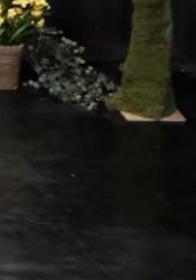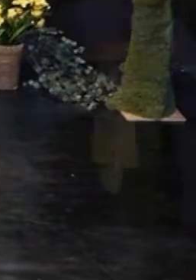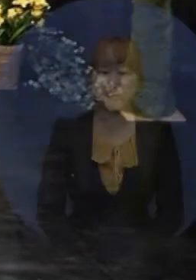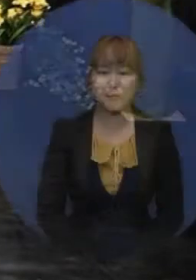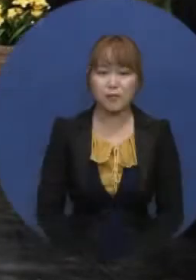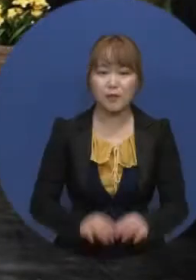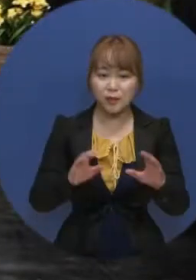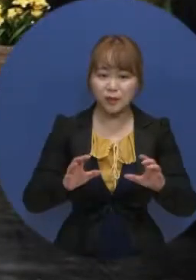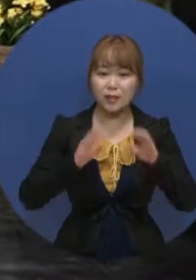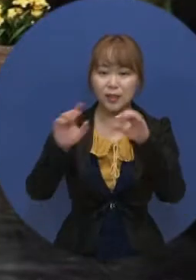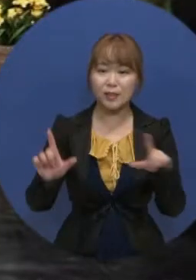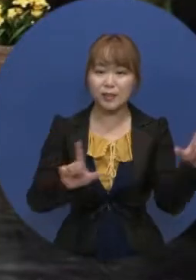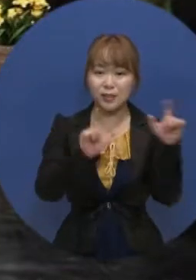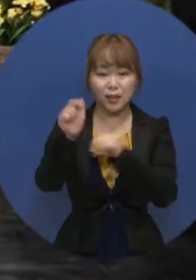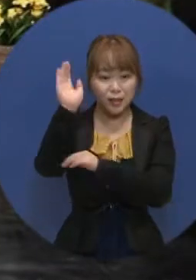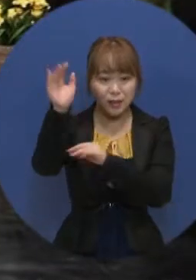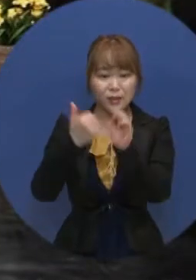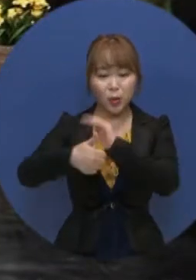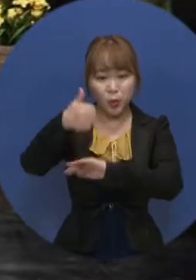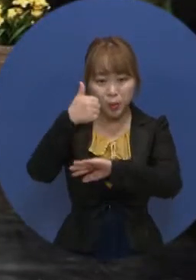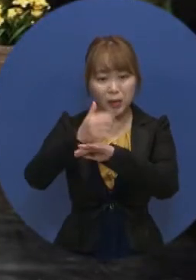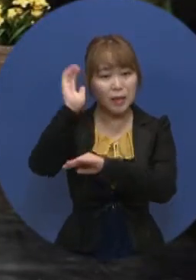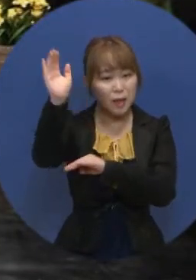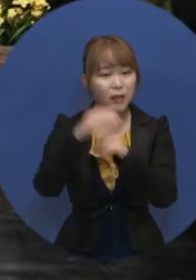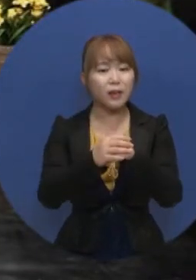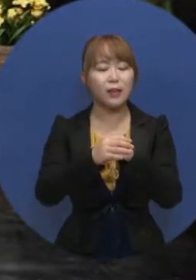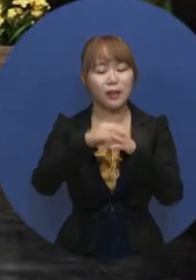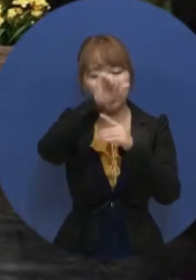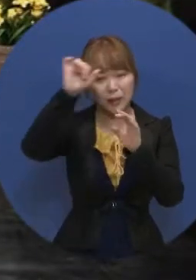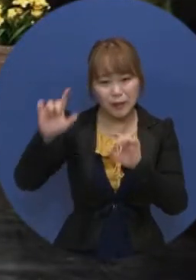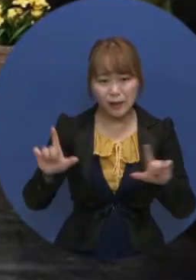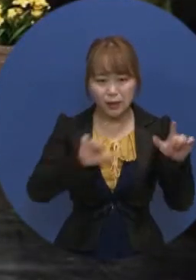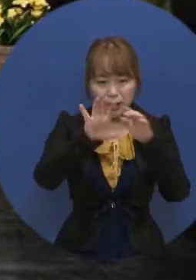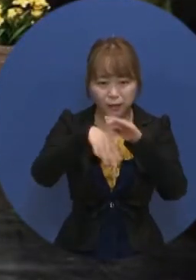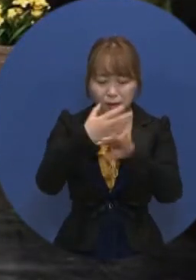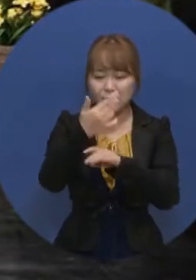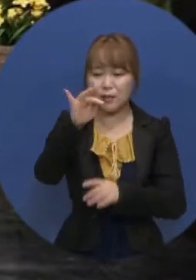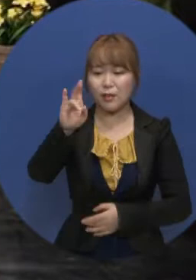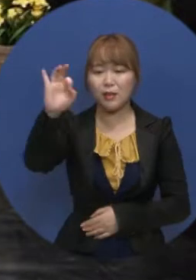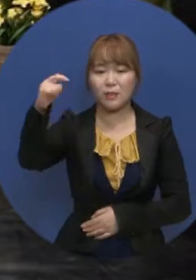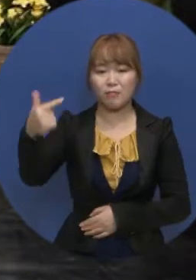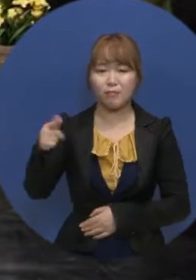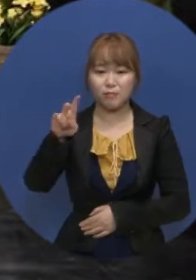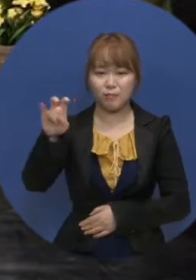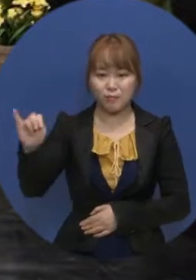세상을 사랑하는 이야기, 성공하는 이야기, 인생 역전의 남은미입니다.